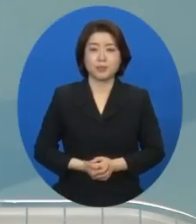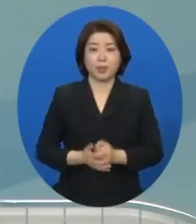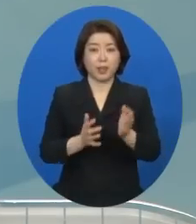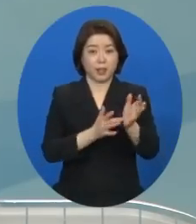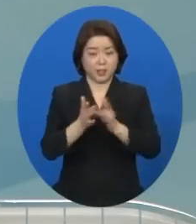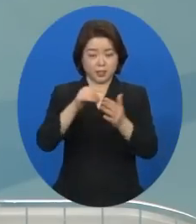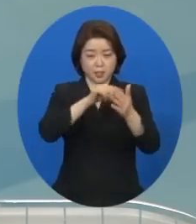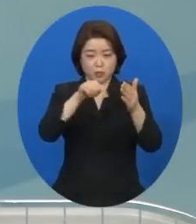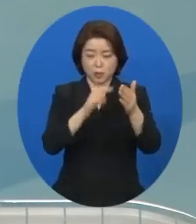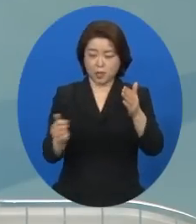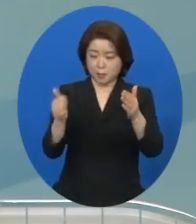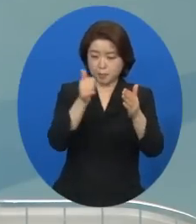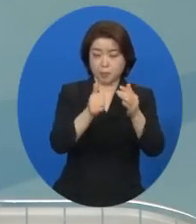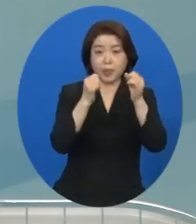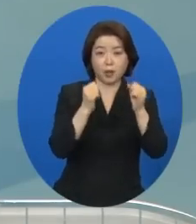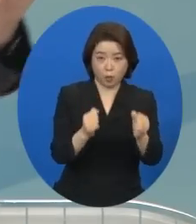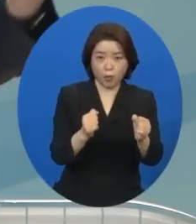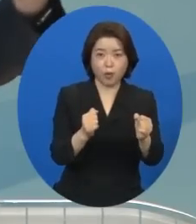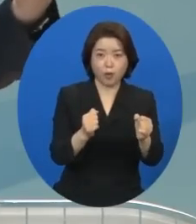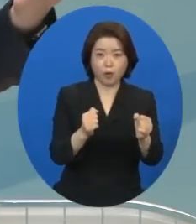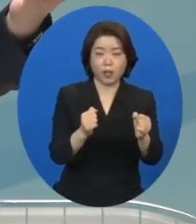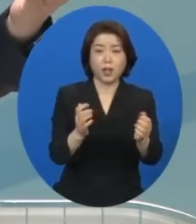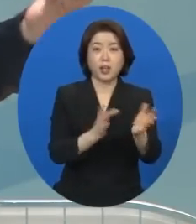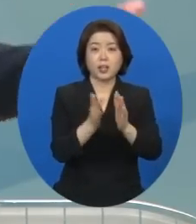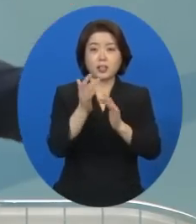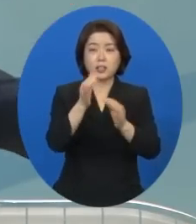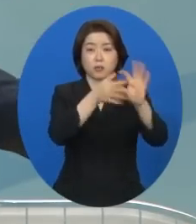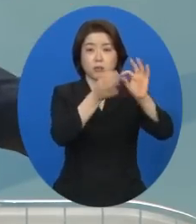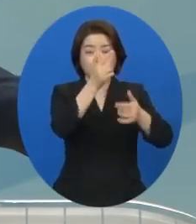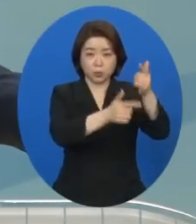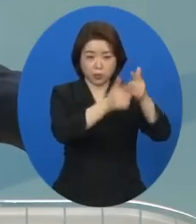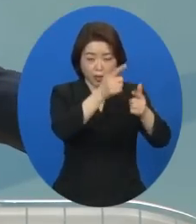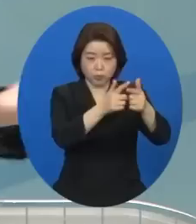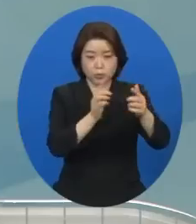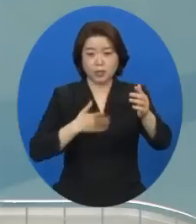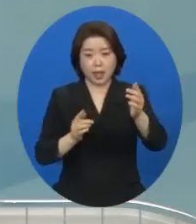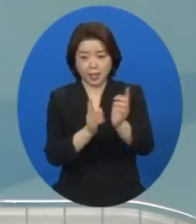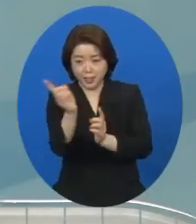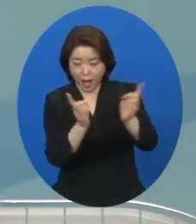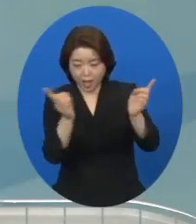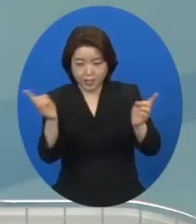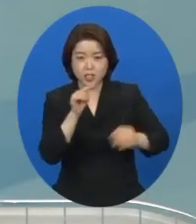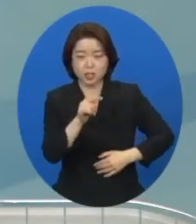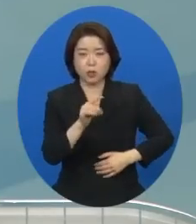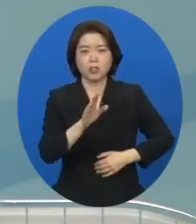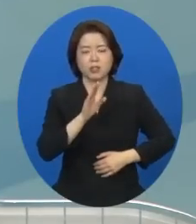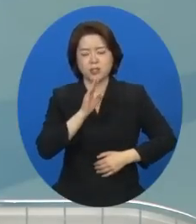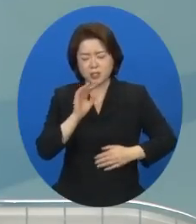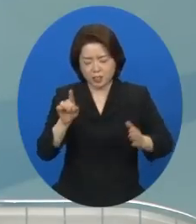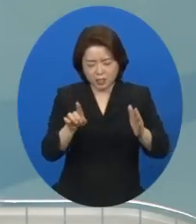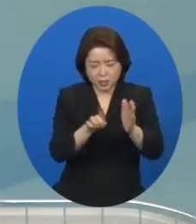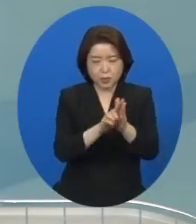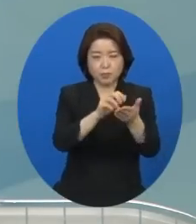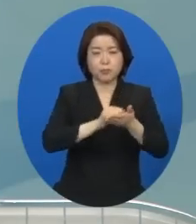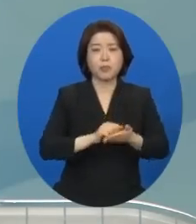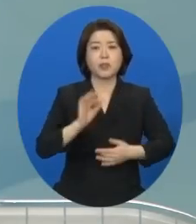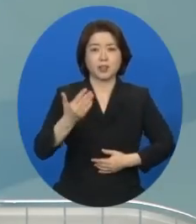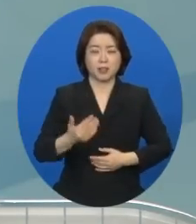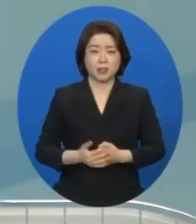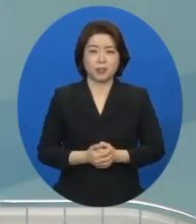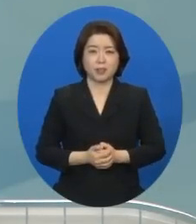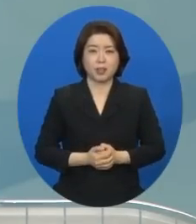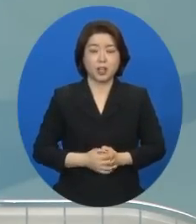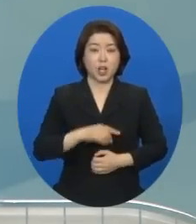예수님 안에 거하는 것은 예수님은 포도나무고 나는 가지라는 사실을 정말 믿는 겁니다.